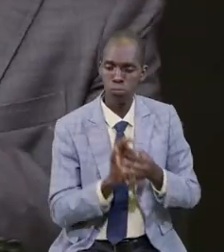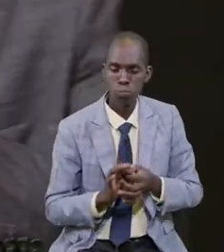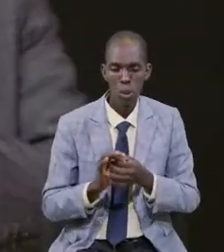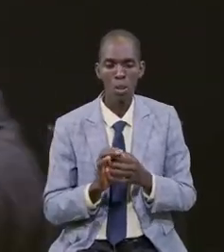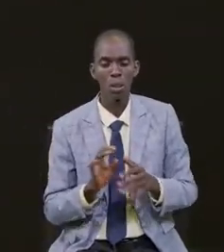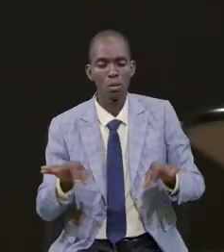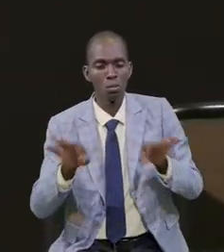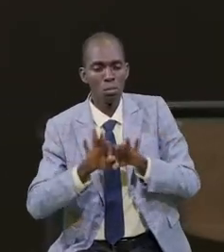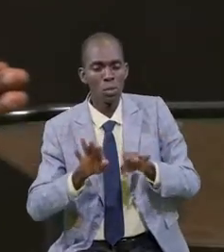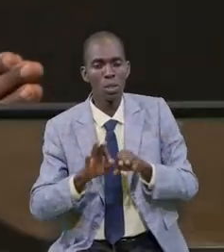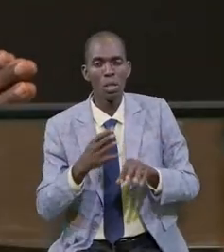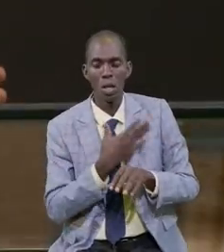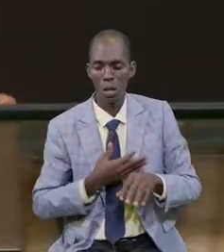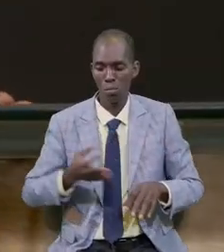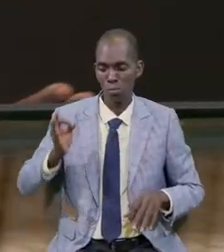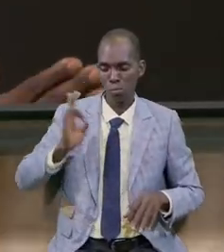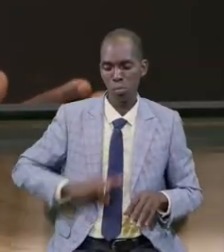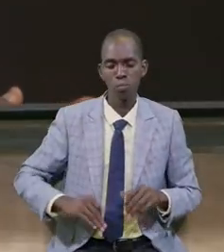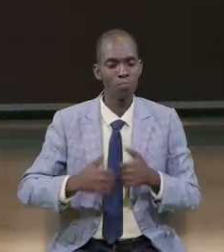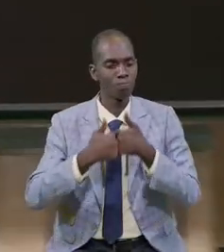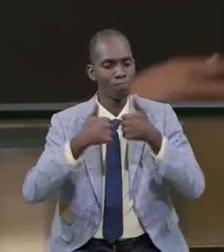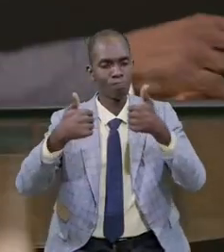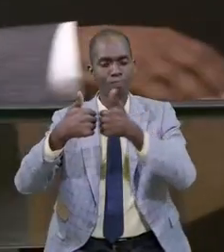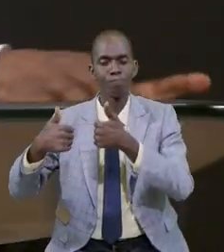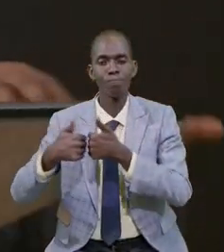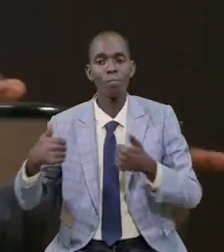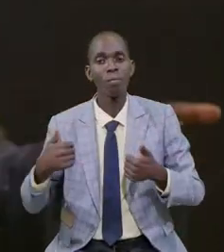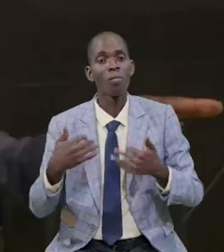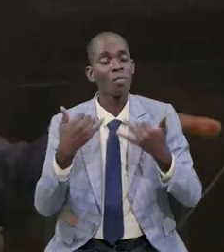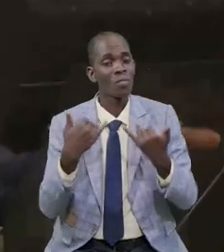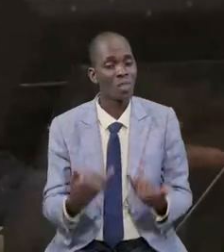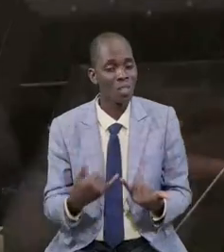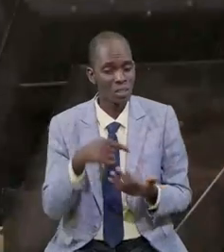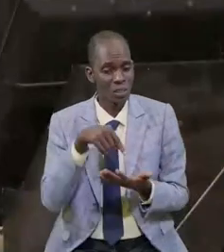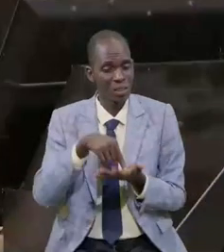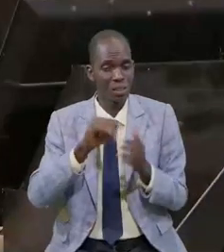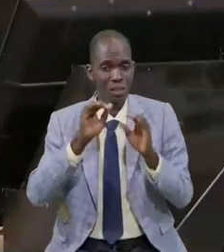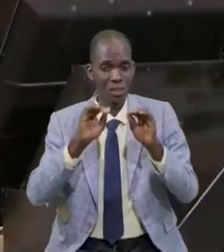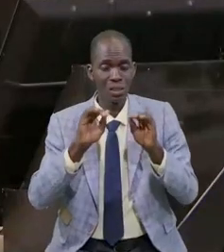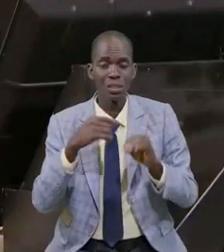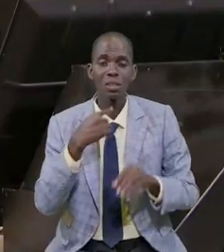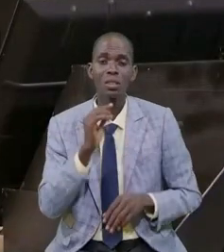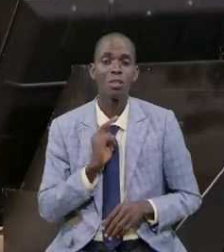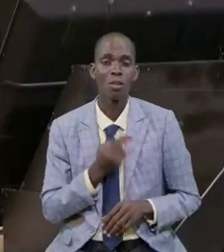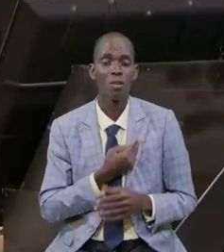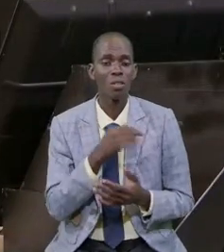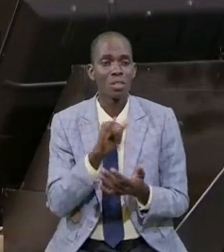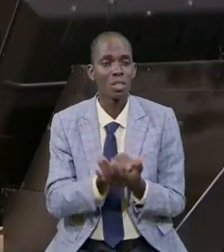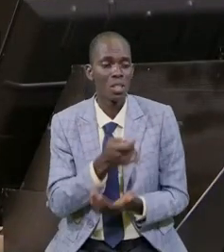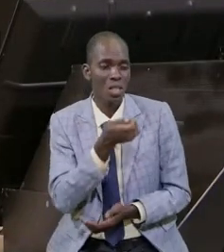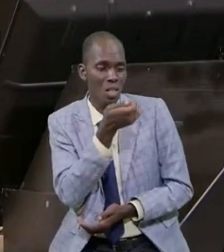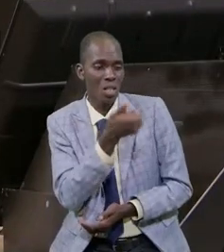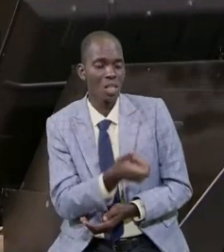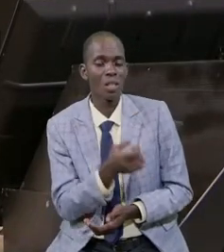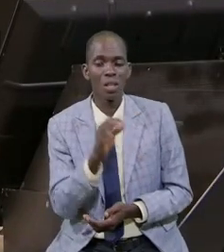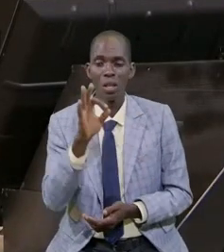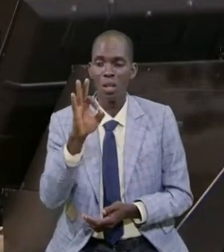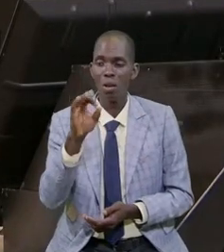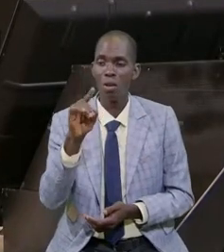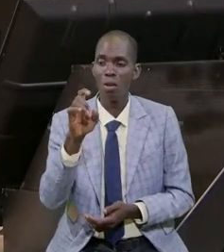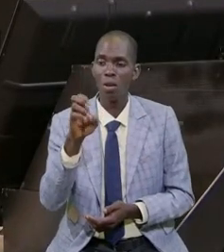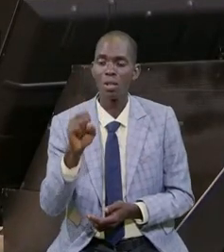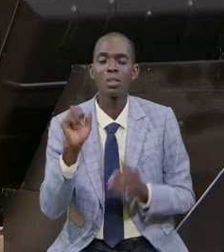notre profitabilité. Cela nous dit que les petits renards alors vont